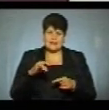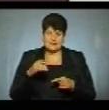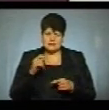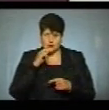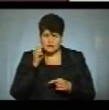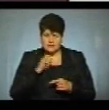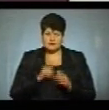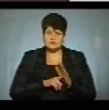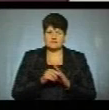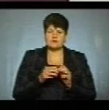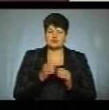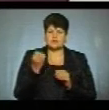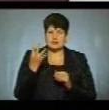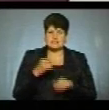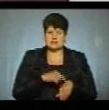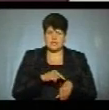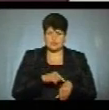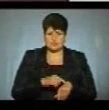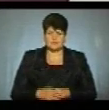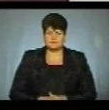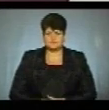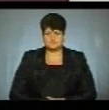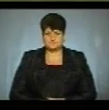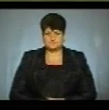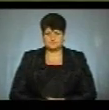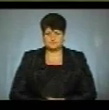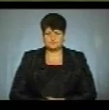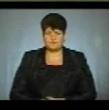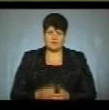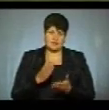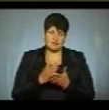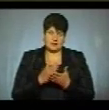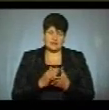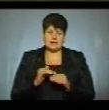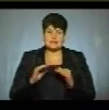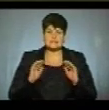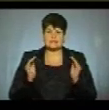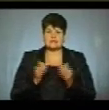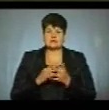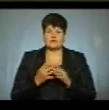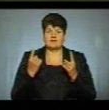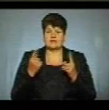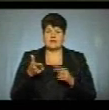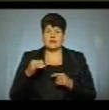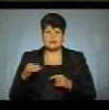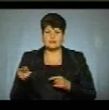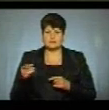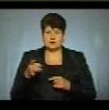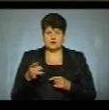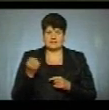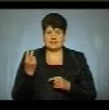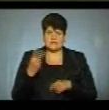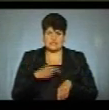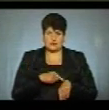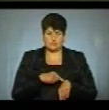розпочався о 14-й годині. На грі побувала наша знімальна група. Ми знаходимося на стадіоні у селі Великі Гаї Тернопільського району. 12-та